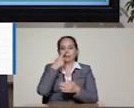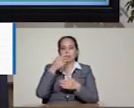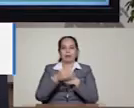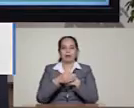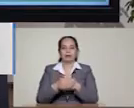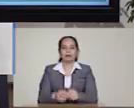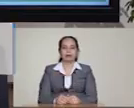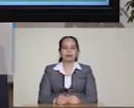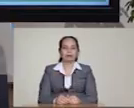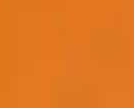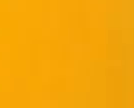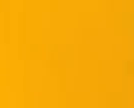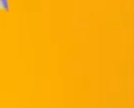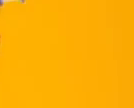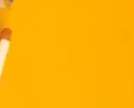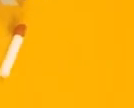близких.